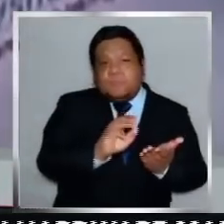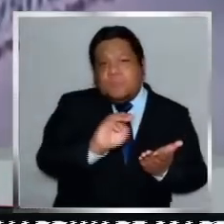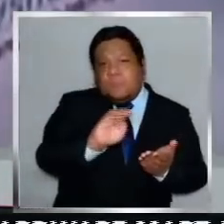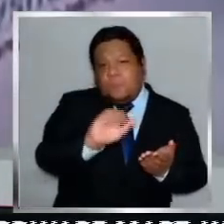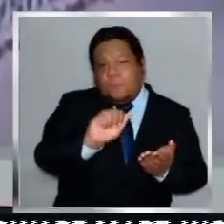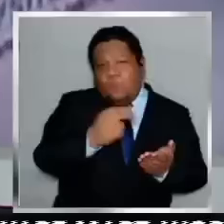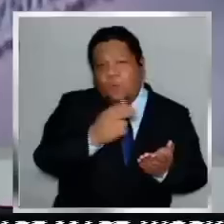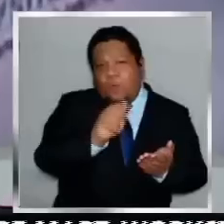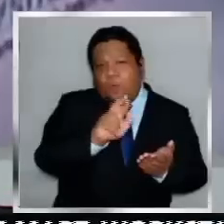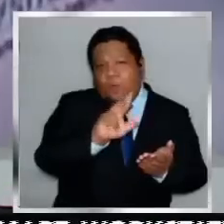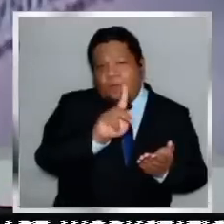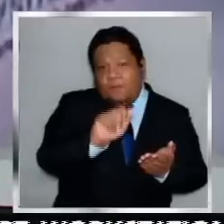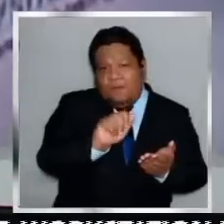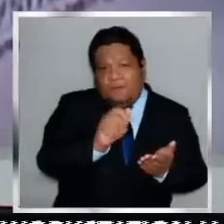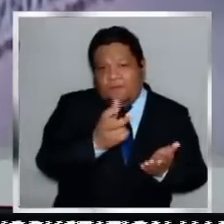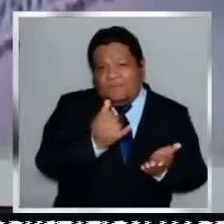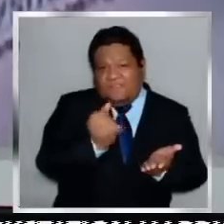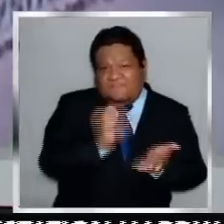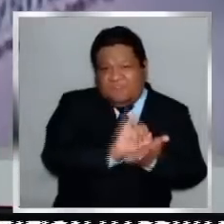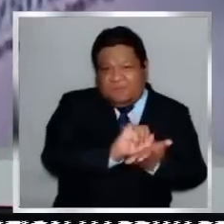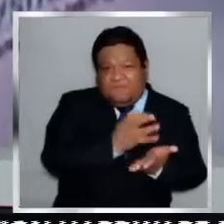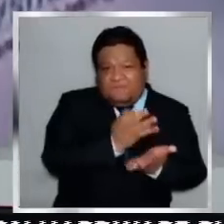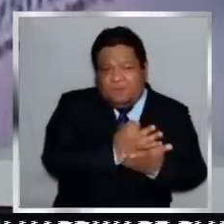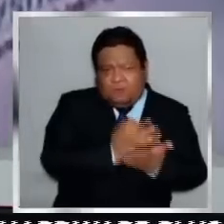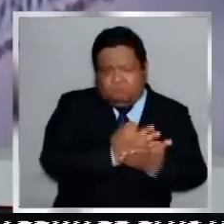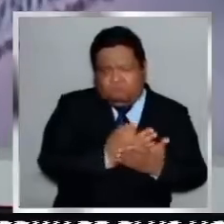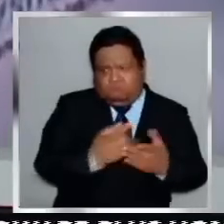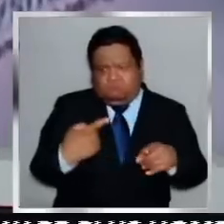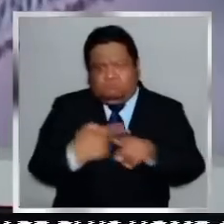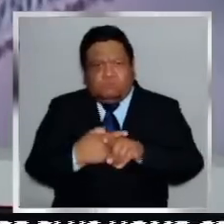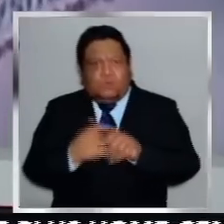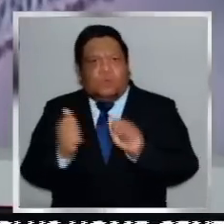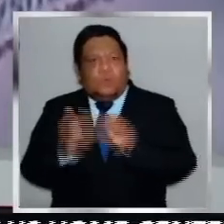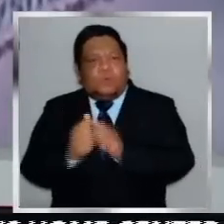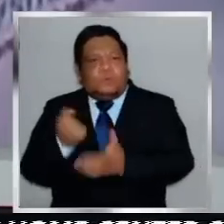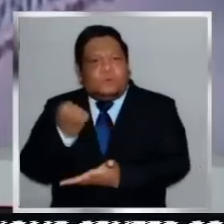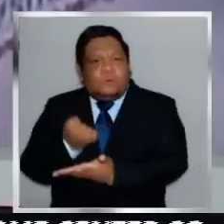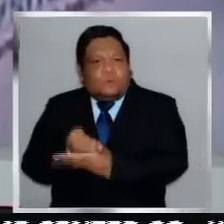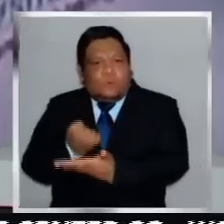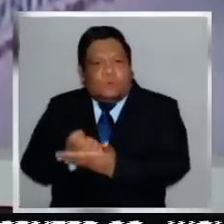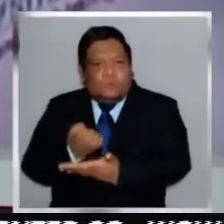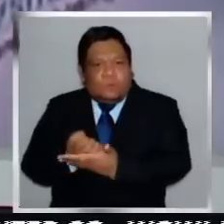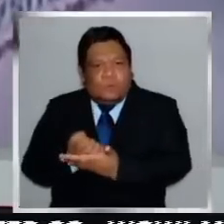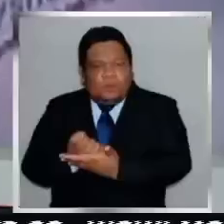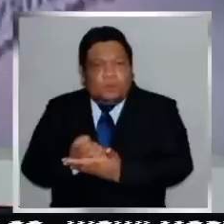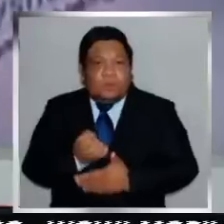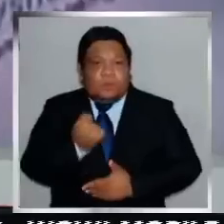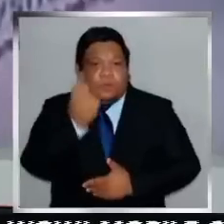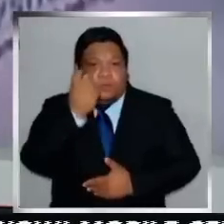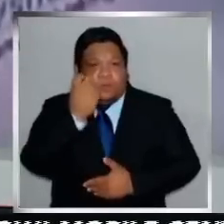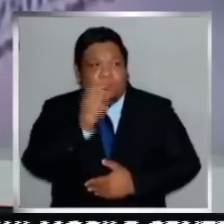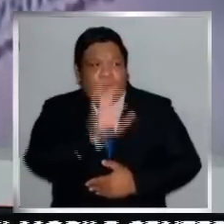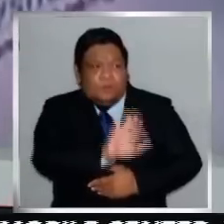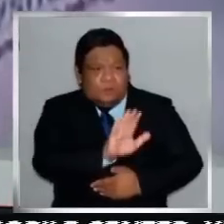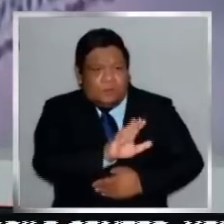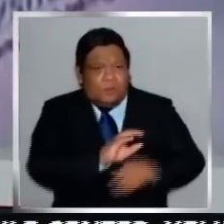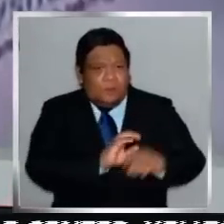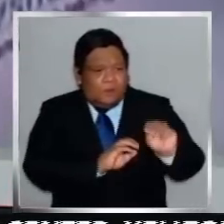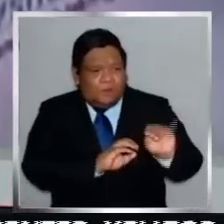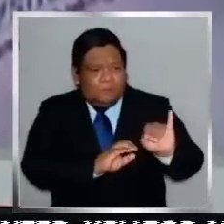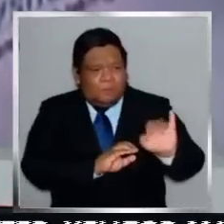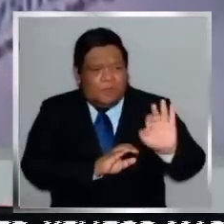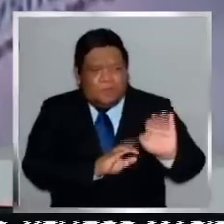prinsipyo ng ekonomiya. Nananatili raw kasing malabo ang intensyon at layunin ng naturang